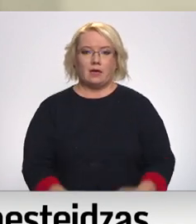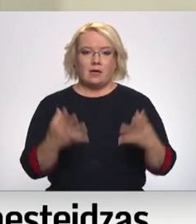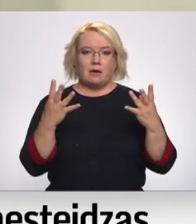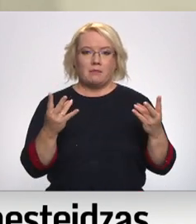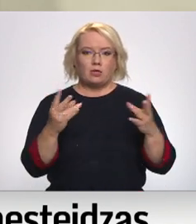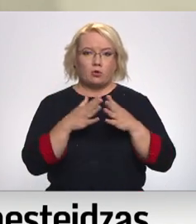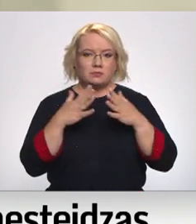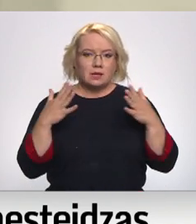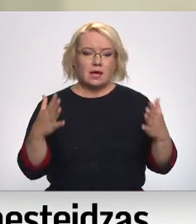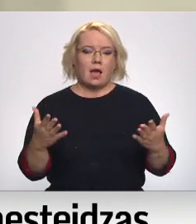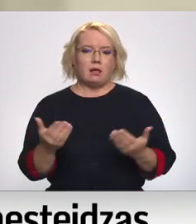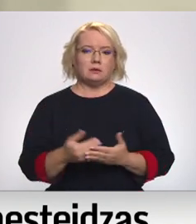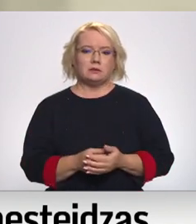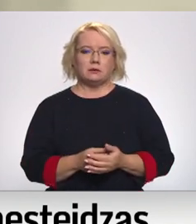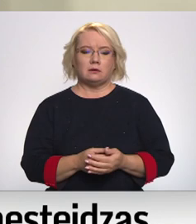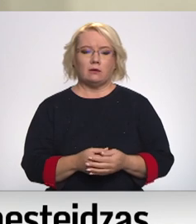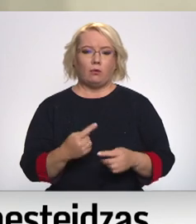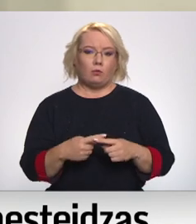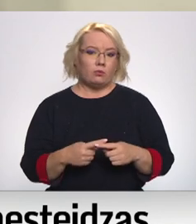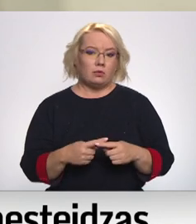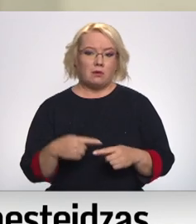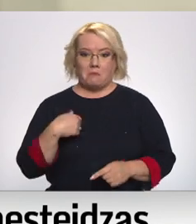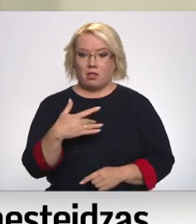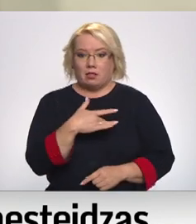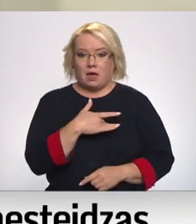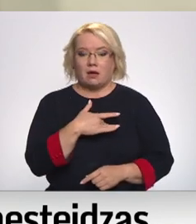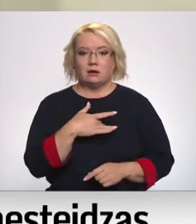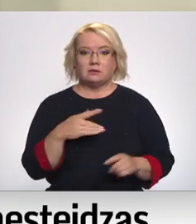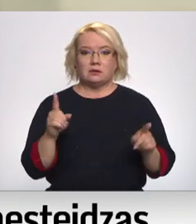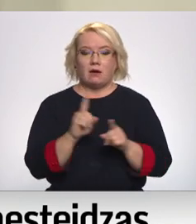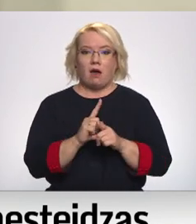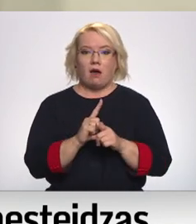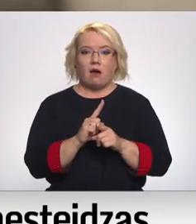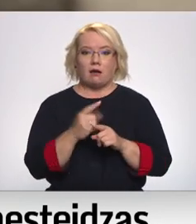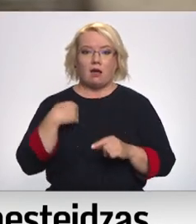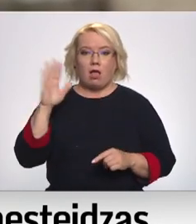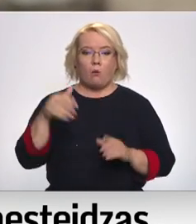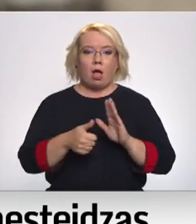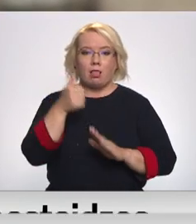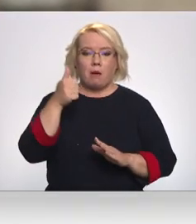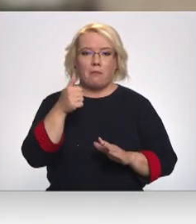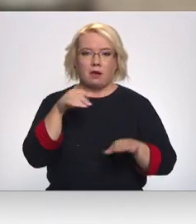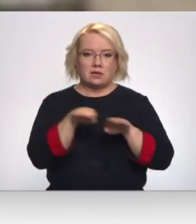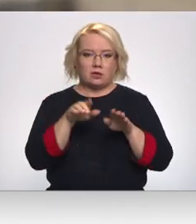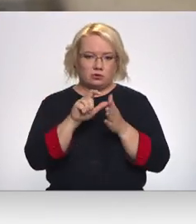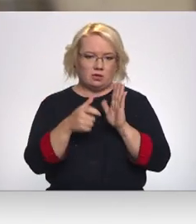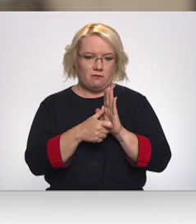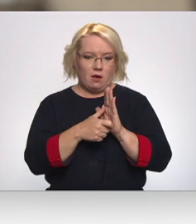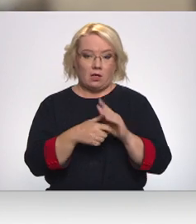Mitrums liels un man liekas, šodien pat ārā ir labāk nekā dzīvoklī. Man pagaidām ir